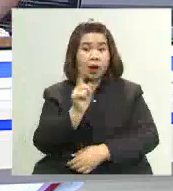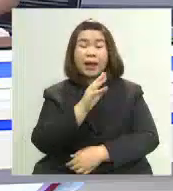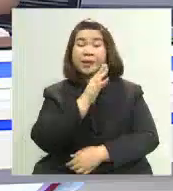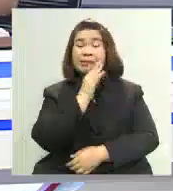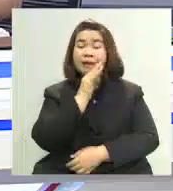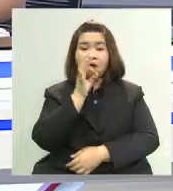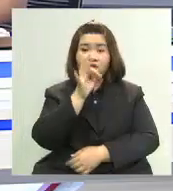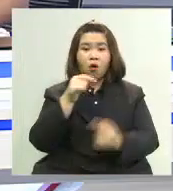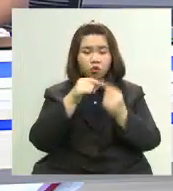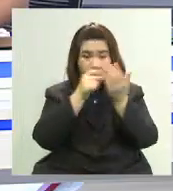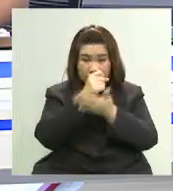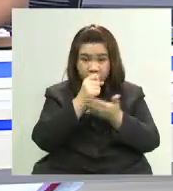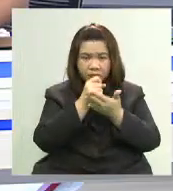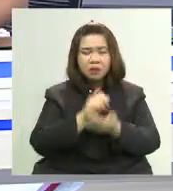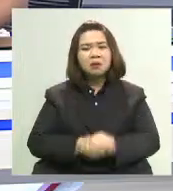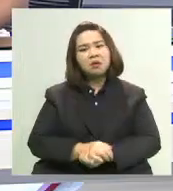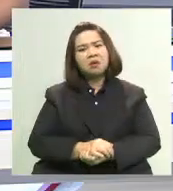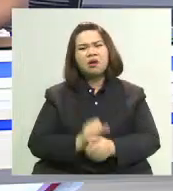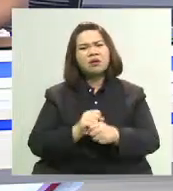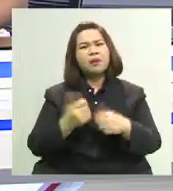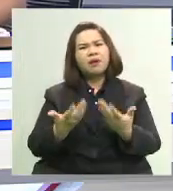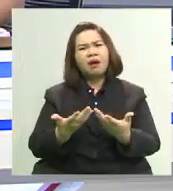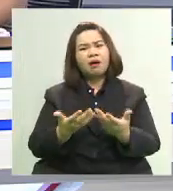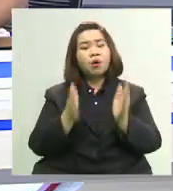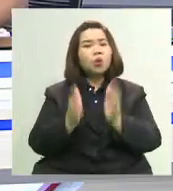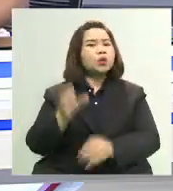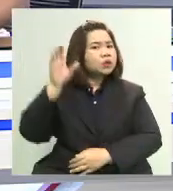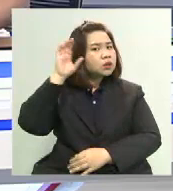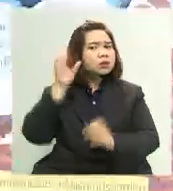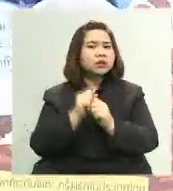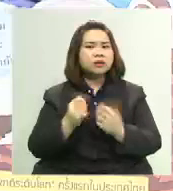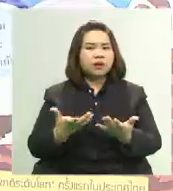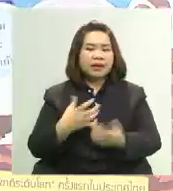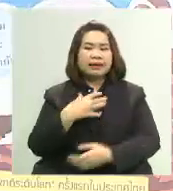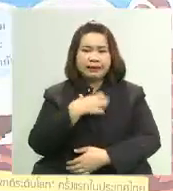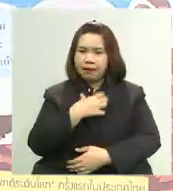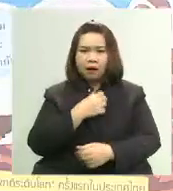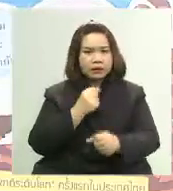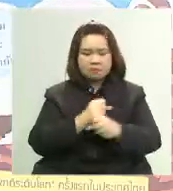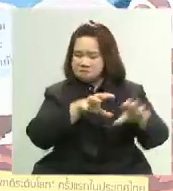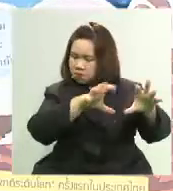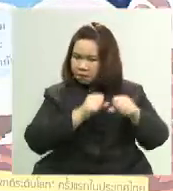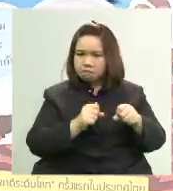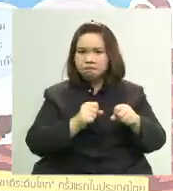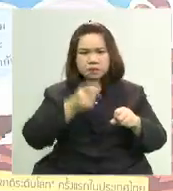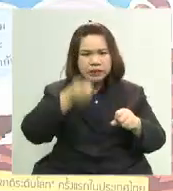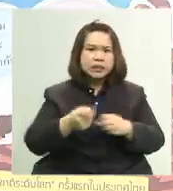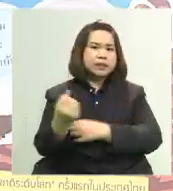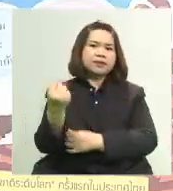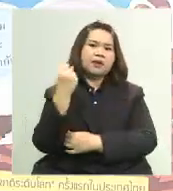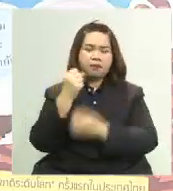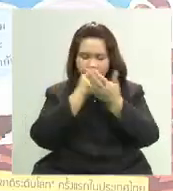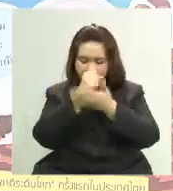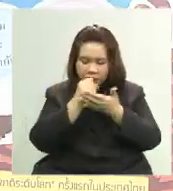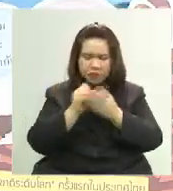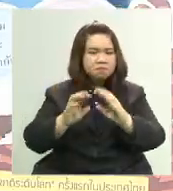ถ้าพูดถึงการดำเนินคดียาเสพติดหลายคนบอกว่าโอ้โหทำยังไงให้เกิดความเชื่อมั่นเพราะว่าอยากให้ดำเนินการอย่างเข้มงวดเข้มข้นเพื่อให้ย